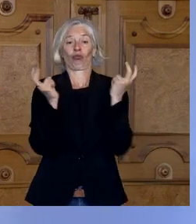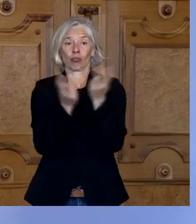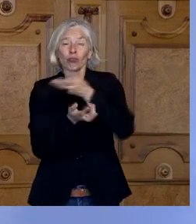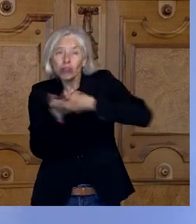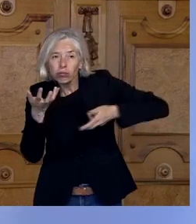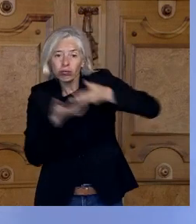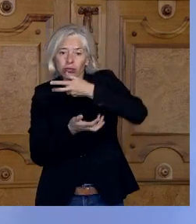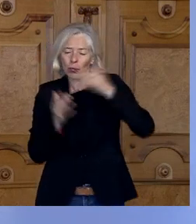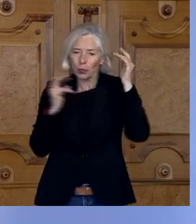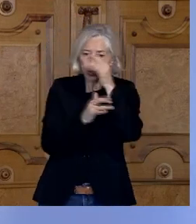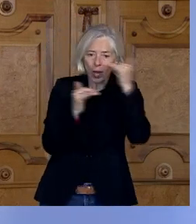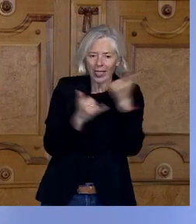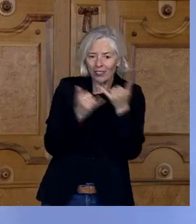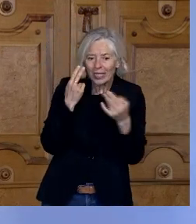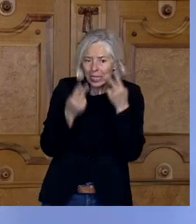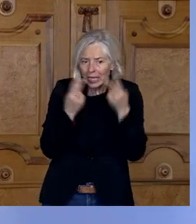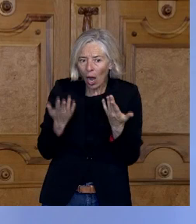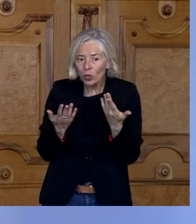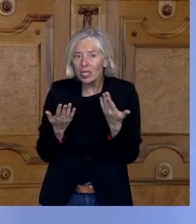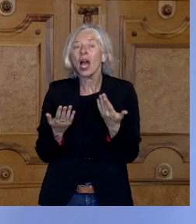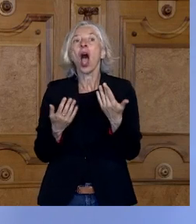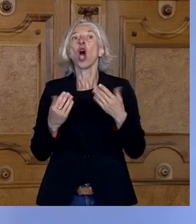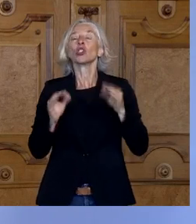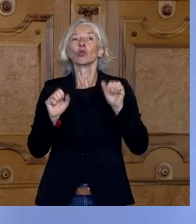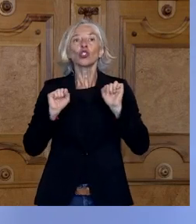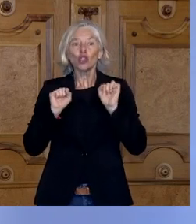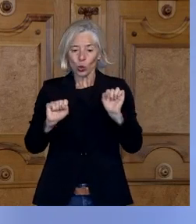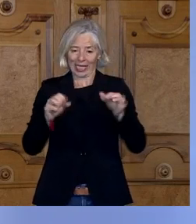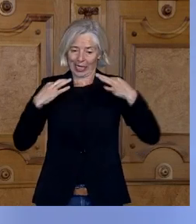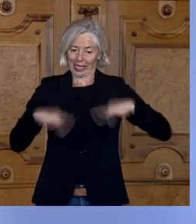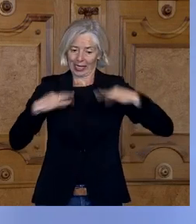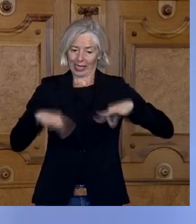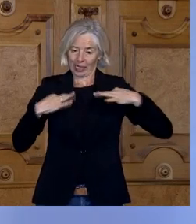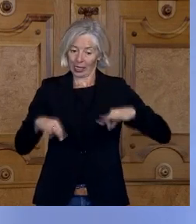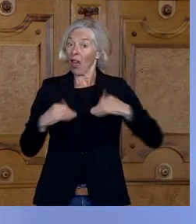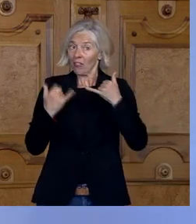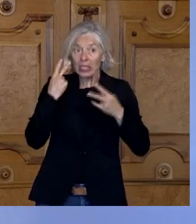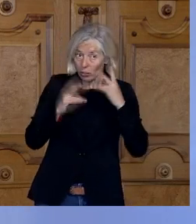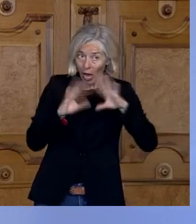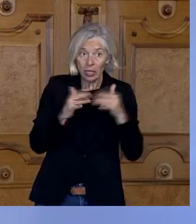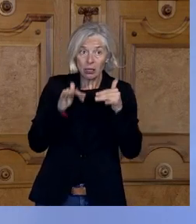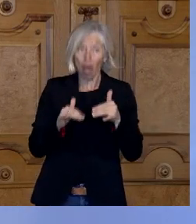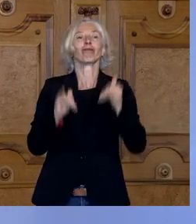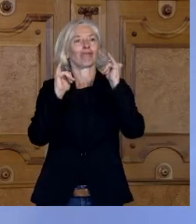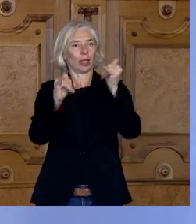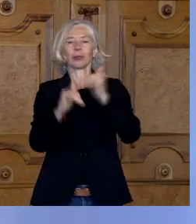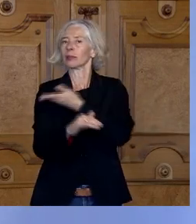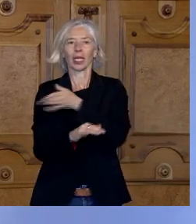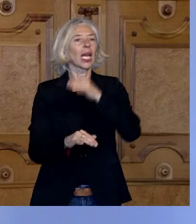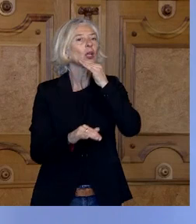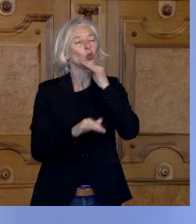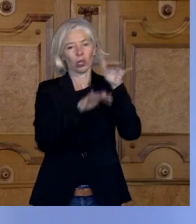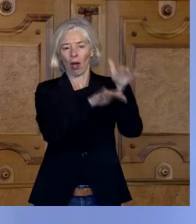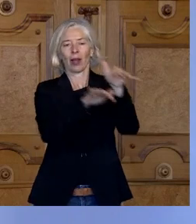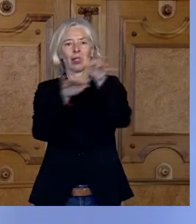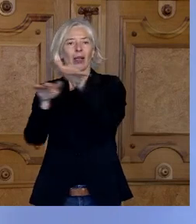um die Frage der Ausstattungsgegenstände, der Schutzausrüstung, die inzwischen in ausreichendem Maß vorhanden ist, sodass wir